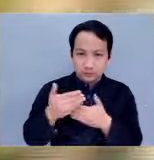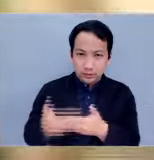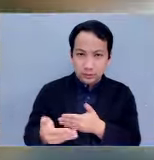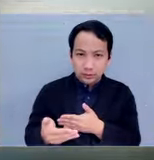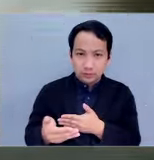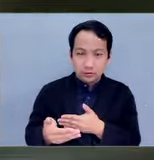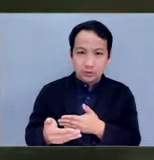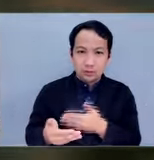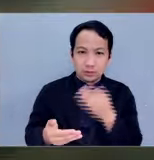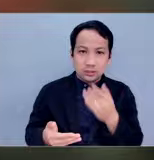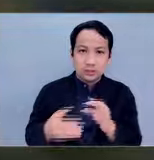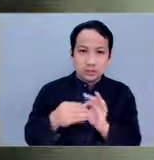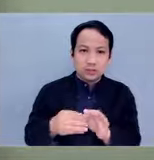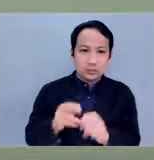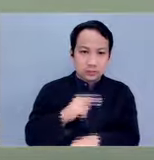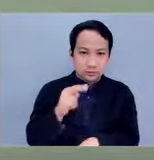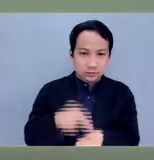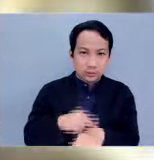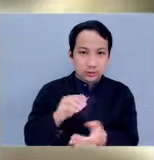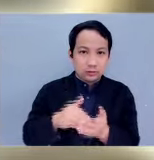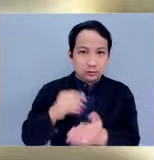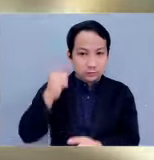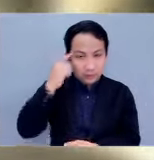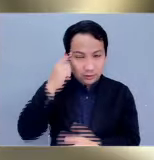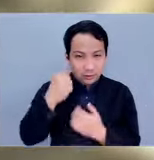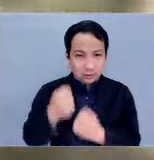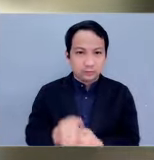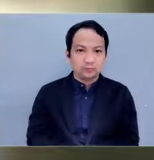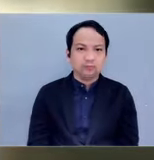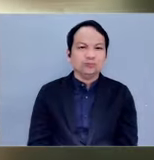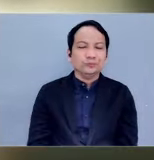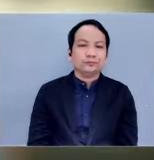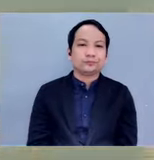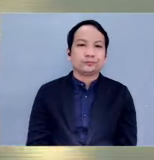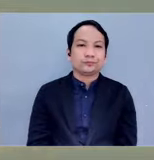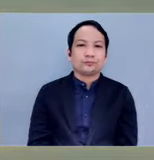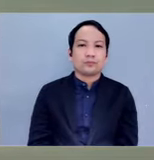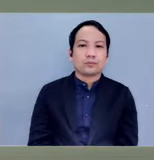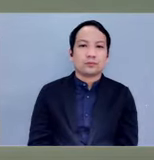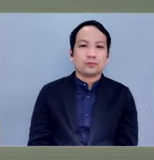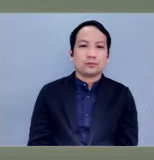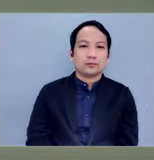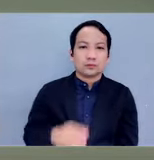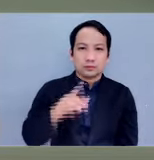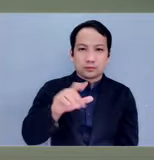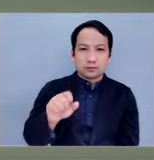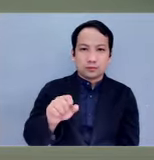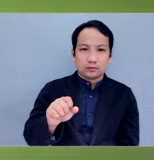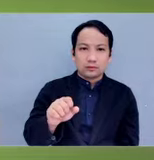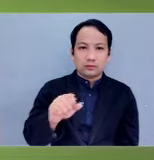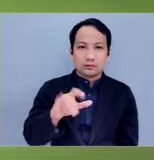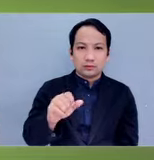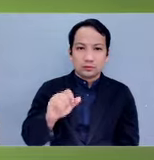example, sa National Center for Mental Health, they have one. Yung Goldborn Foundation, sa In Touch Foundation. Ang maganda dito, they're